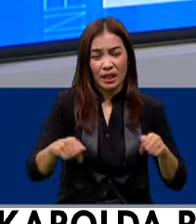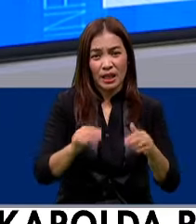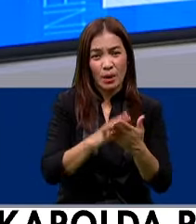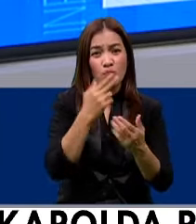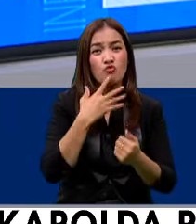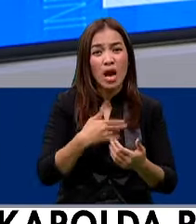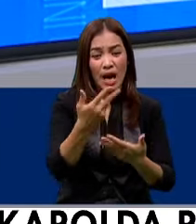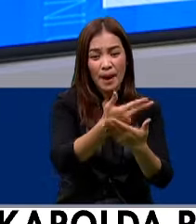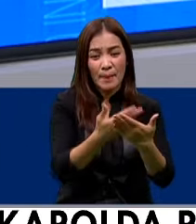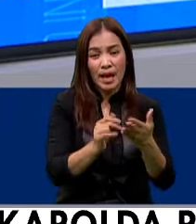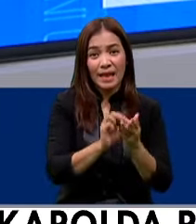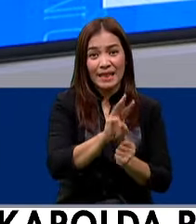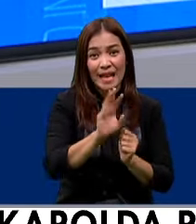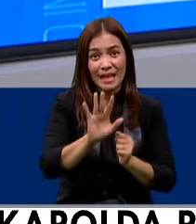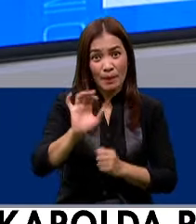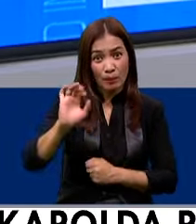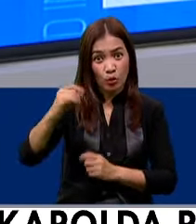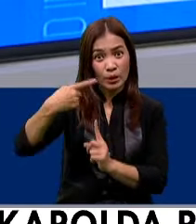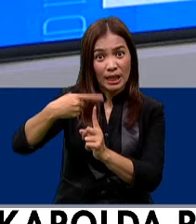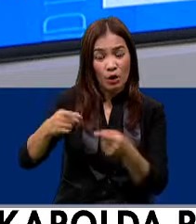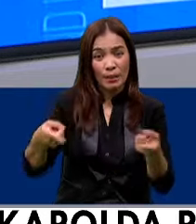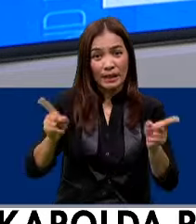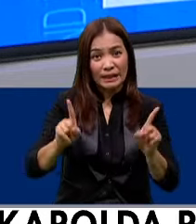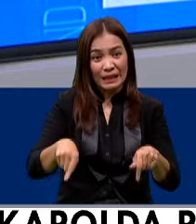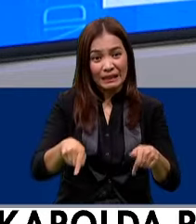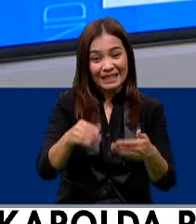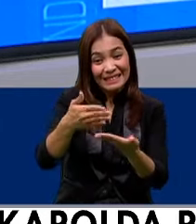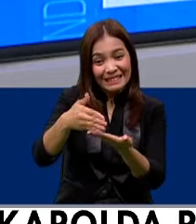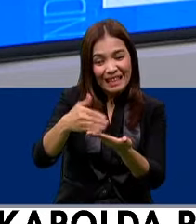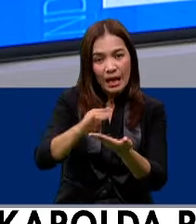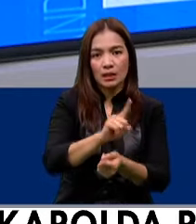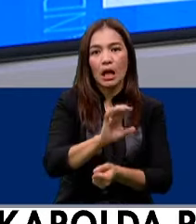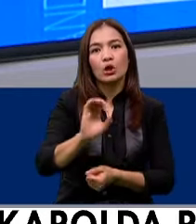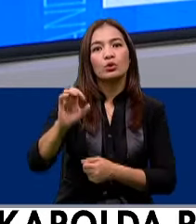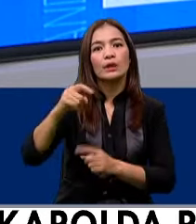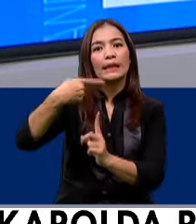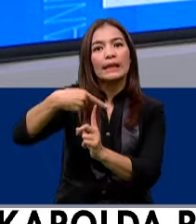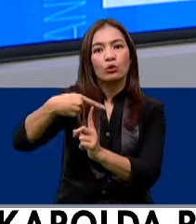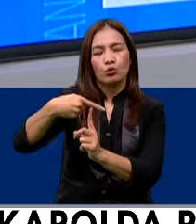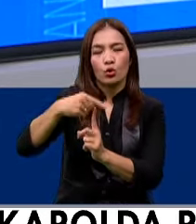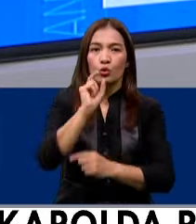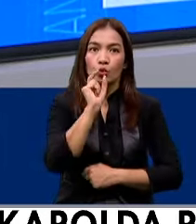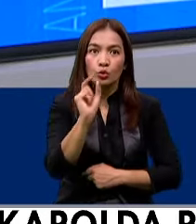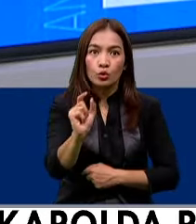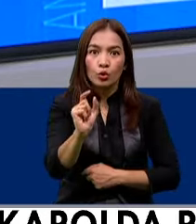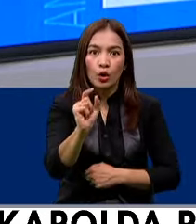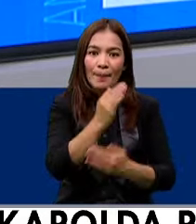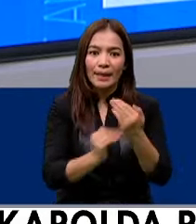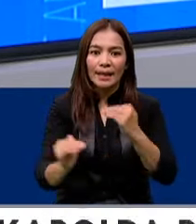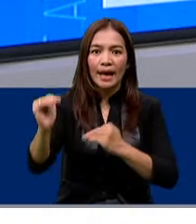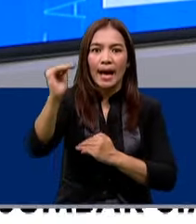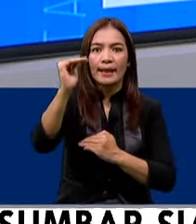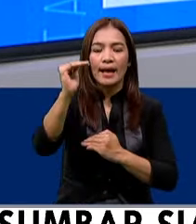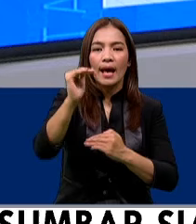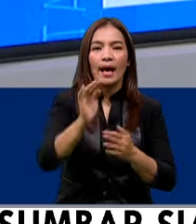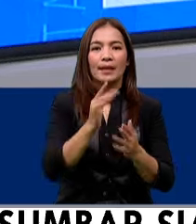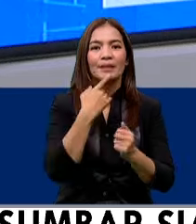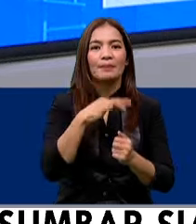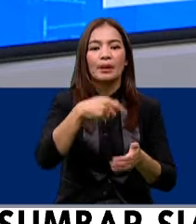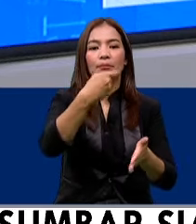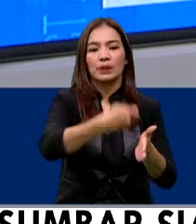350 triliun mungkin bisa jadi akan disisakan 100 triliun lalu yang kedua katanya akan meningkatkan tax rasio karena